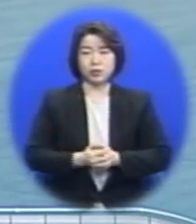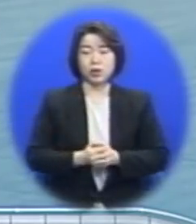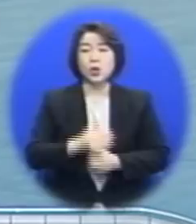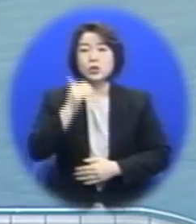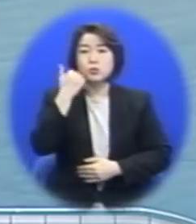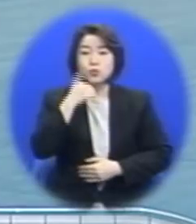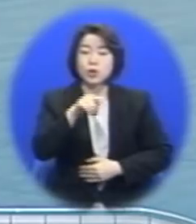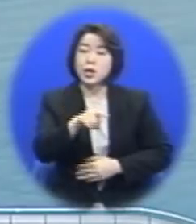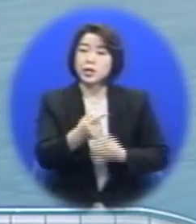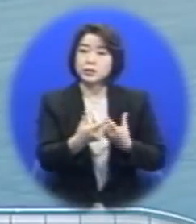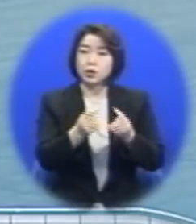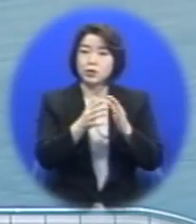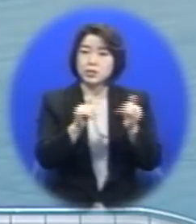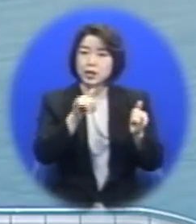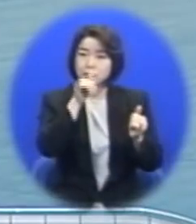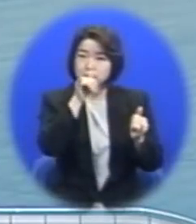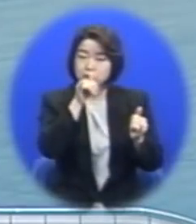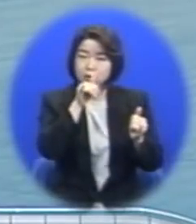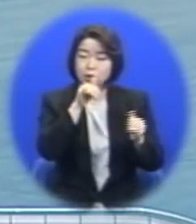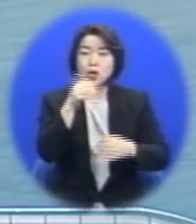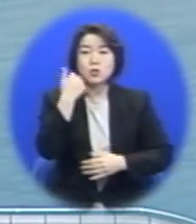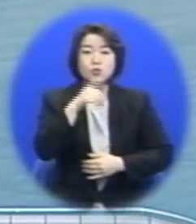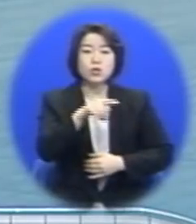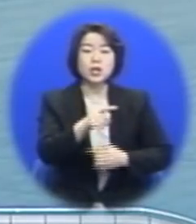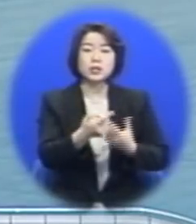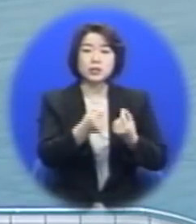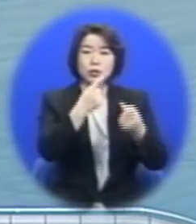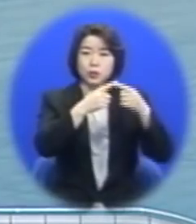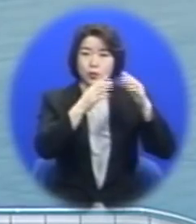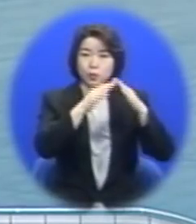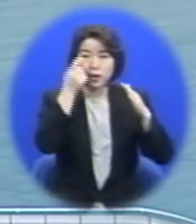누가 그런 사람인가? 누가 그런 교회인가?